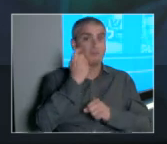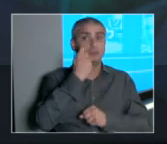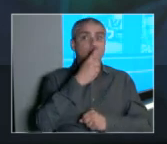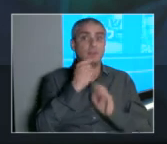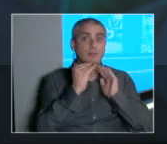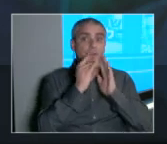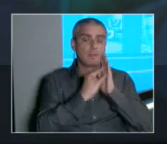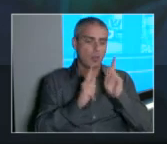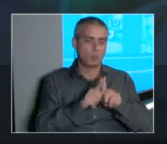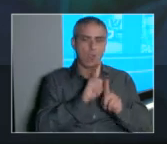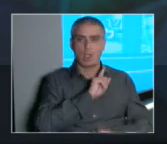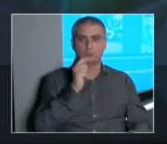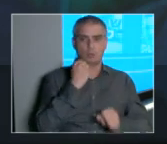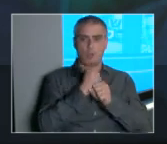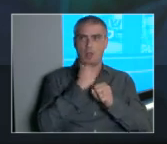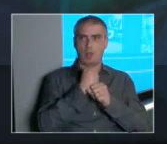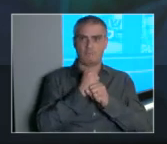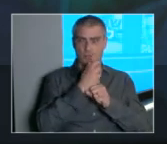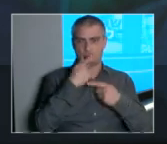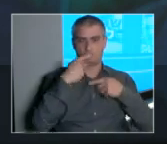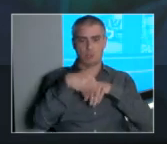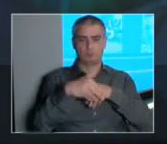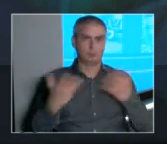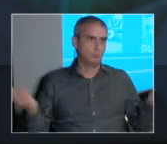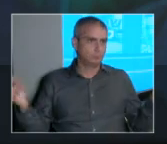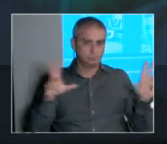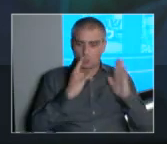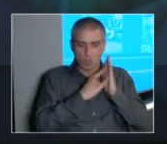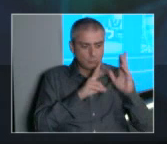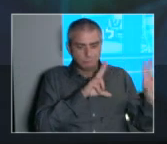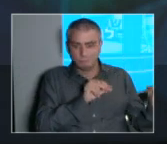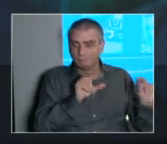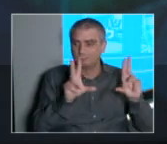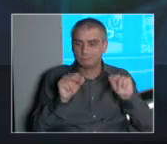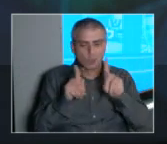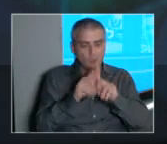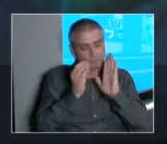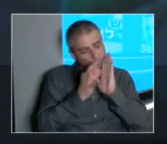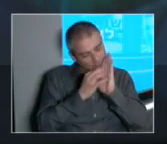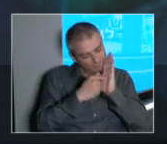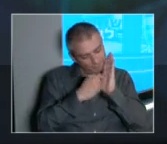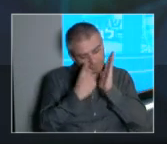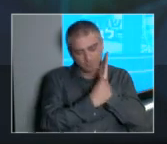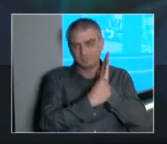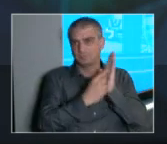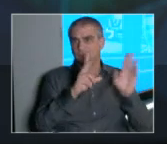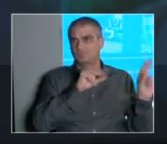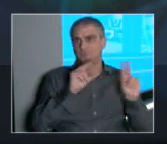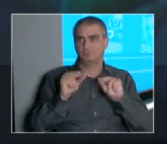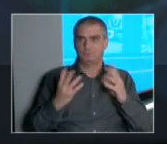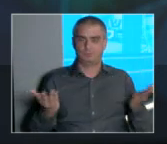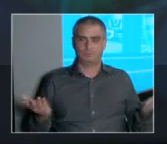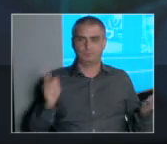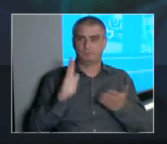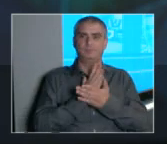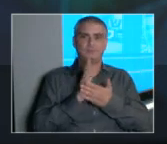חוק, כפי שאסור לעבוד גם ביום עצמאות. אותו חוק, באותו סעיף, באותו פרגרף, חל על שני הדברים. אז